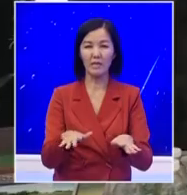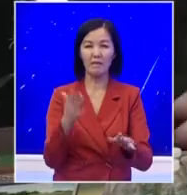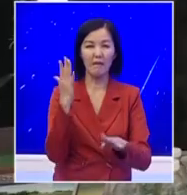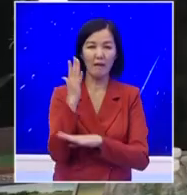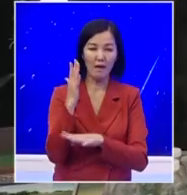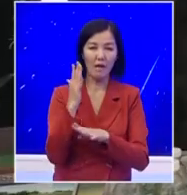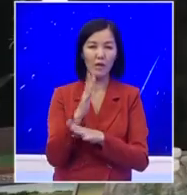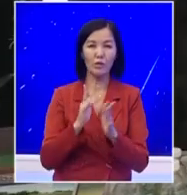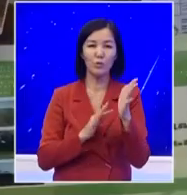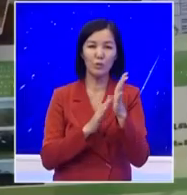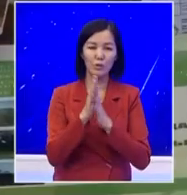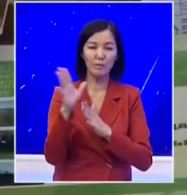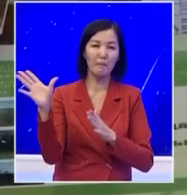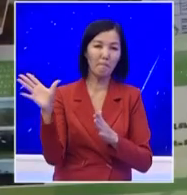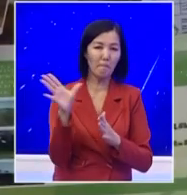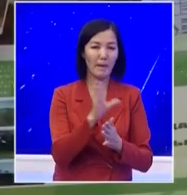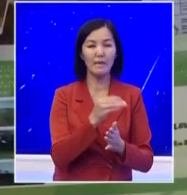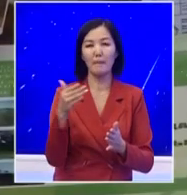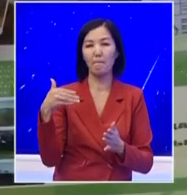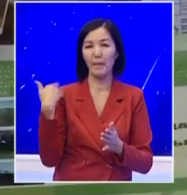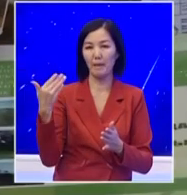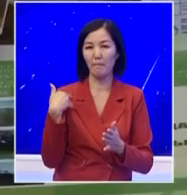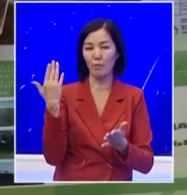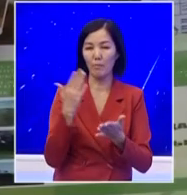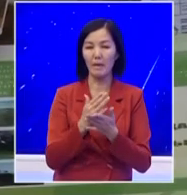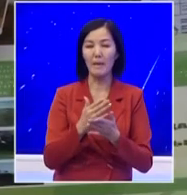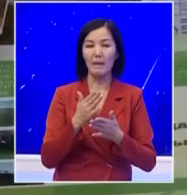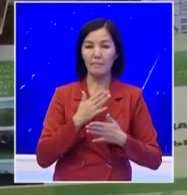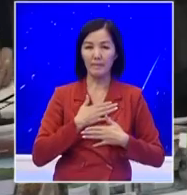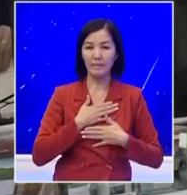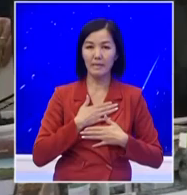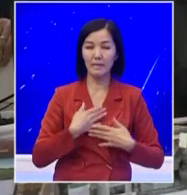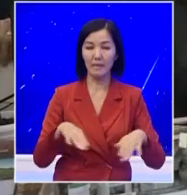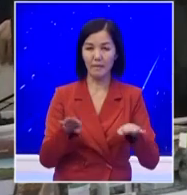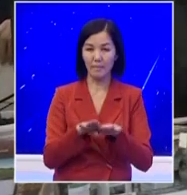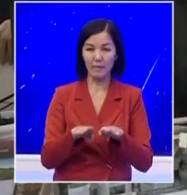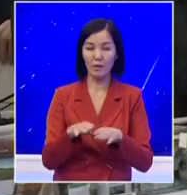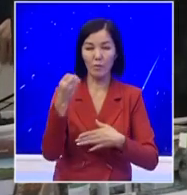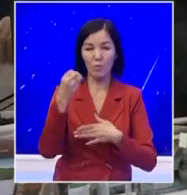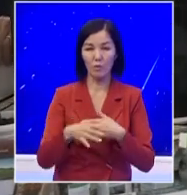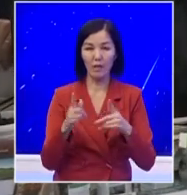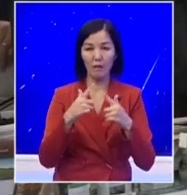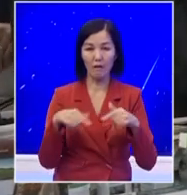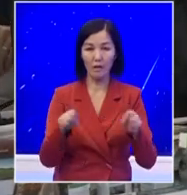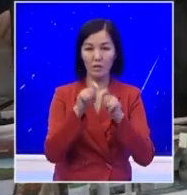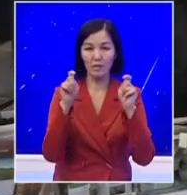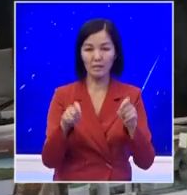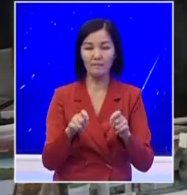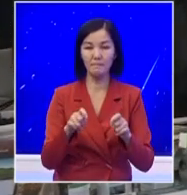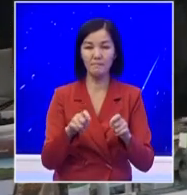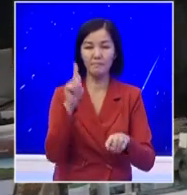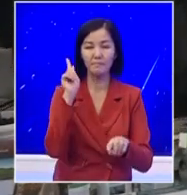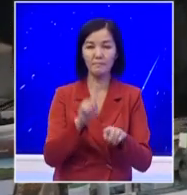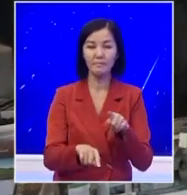болсын, дақыл болсын, қандай біздің мына тәсілдермен жұмыс істесе, осына орталық құрса әрбір облыста. Біз осыны тез